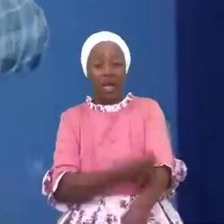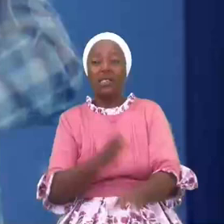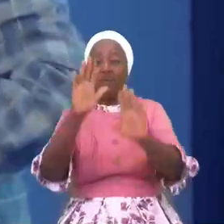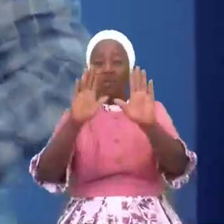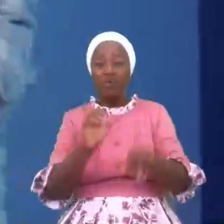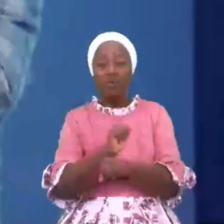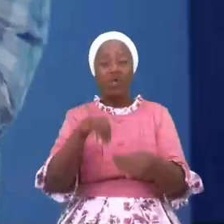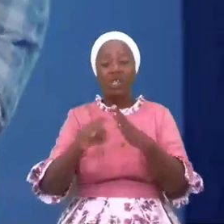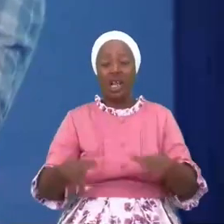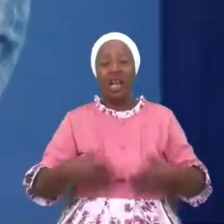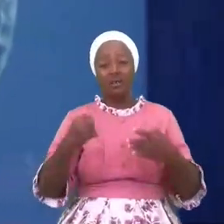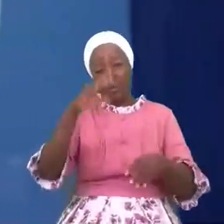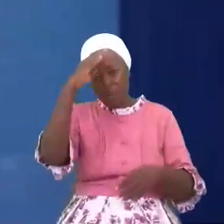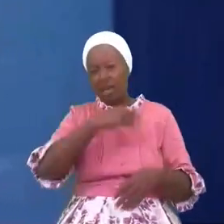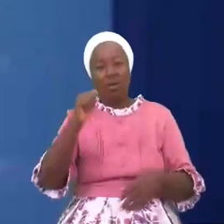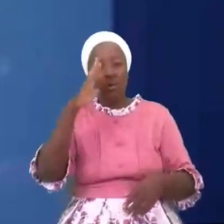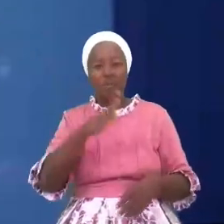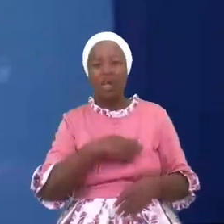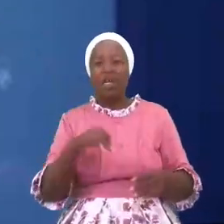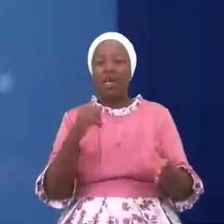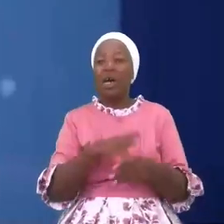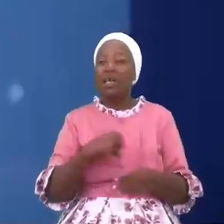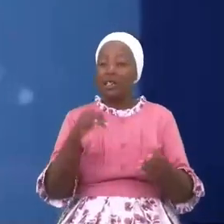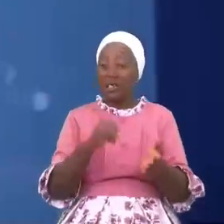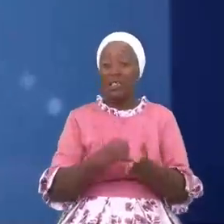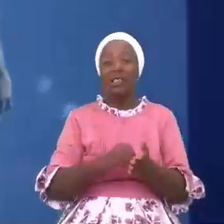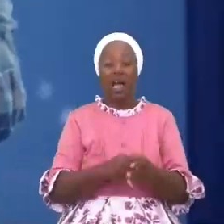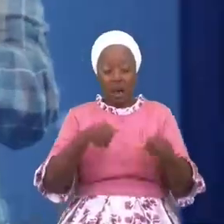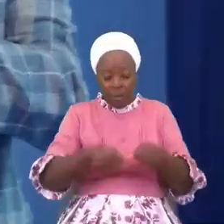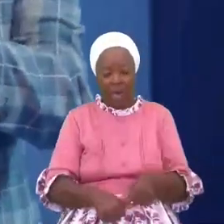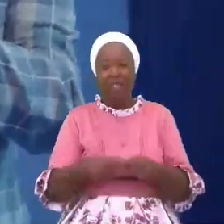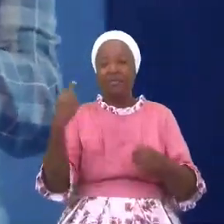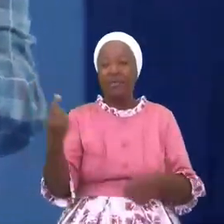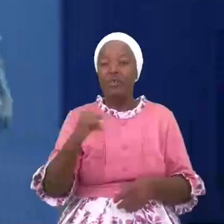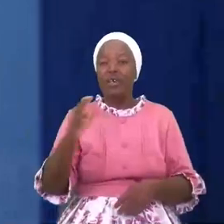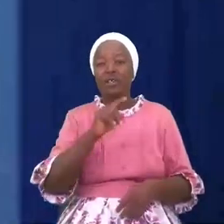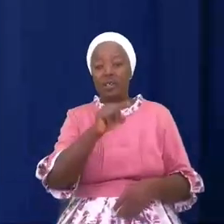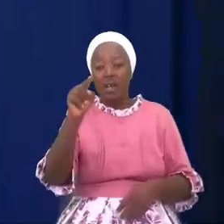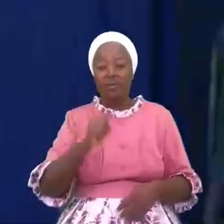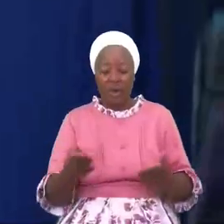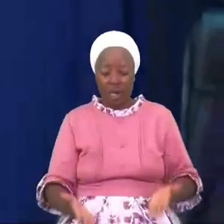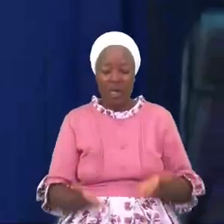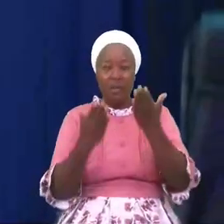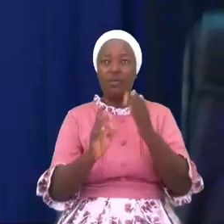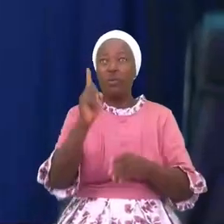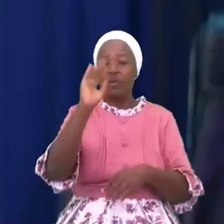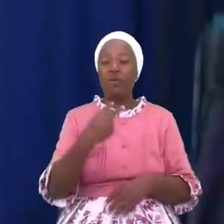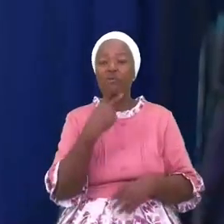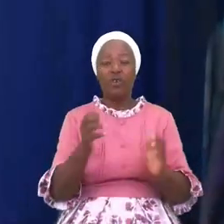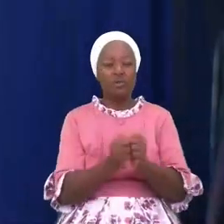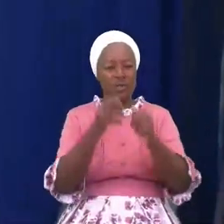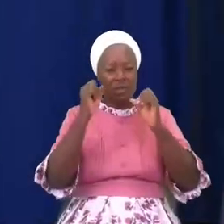dans la vie des hommes et des femmes. Elle subsiste éternellement. Alors élève ta voix, ne crains